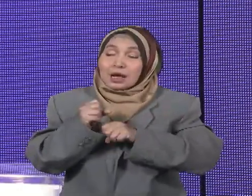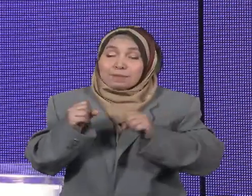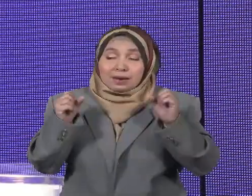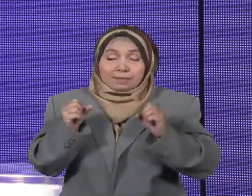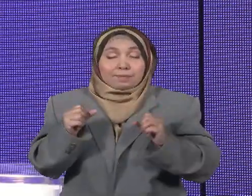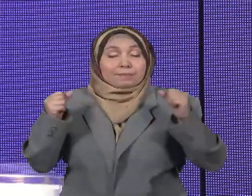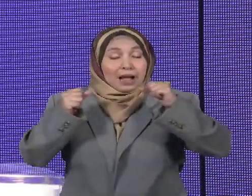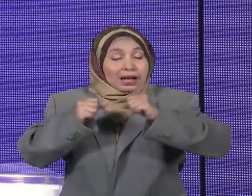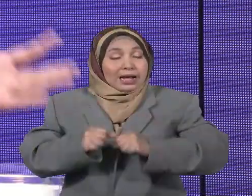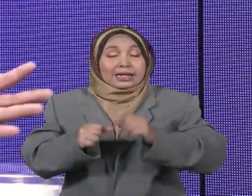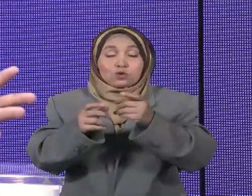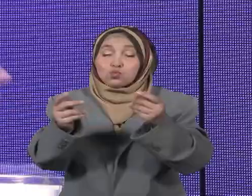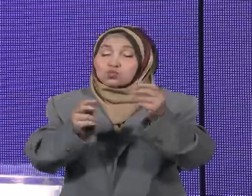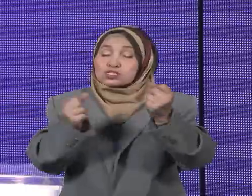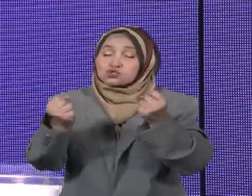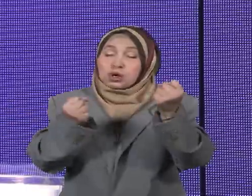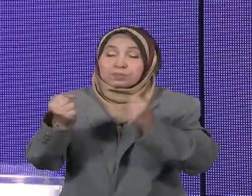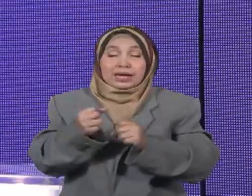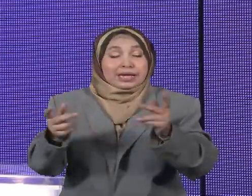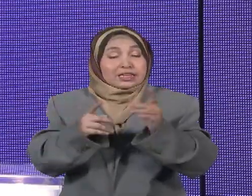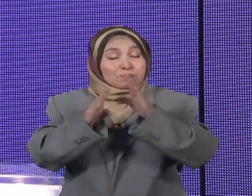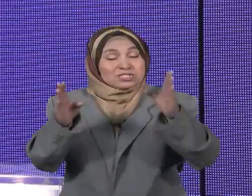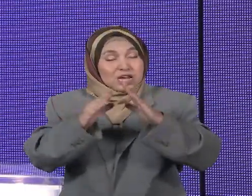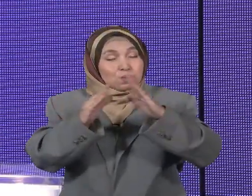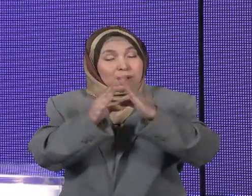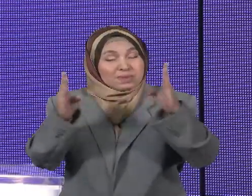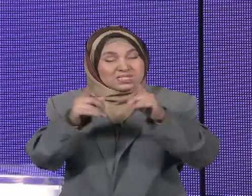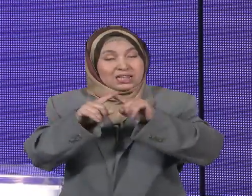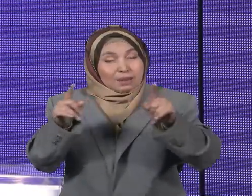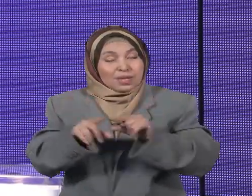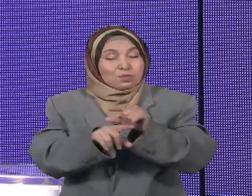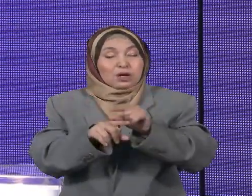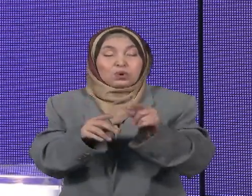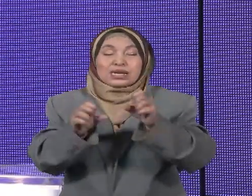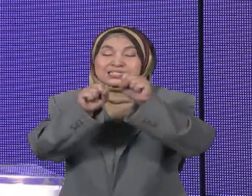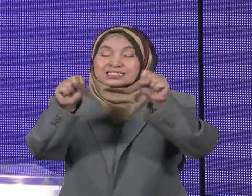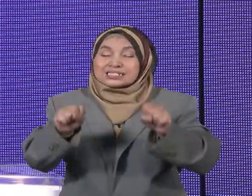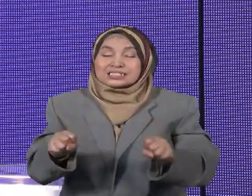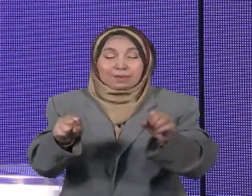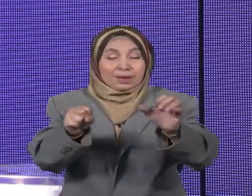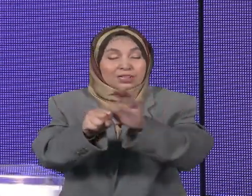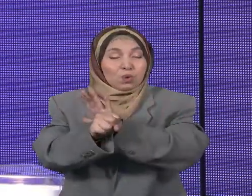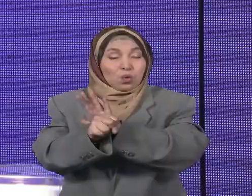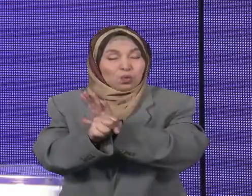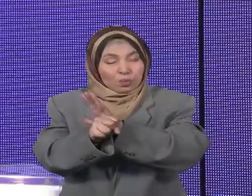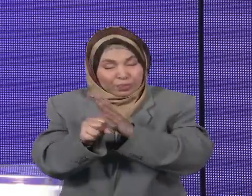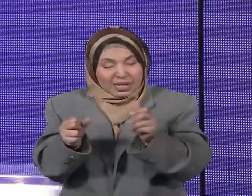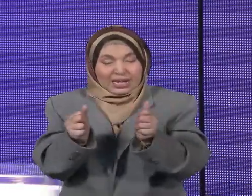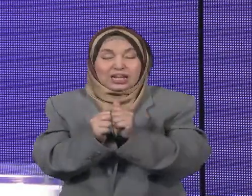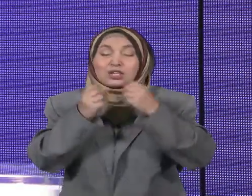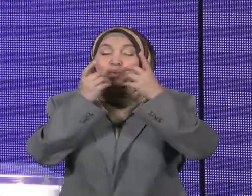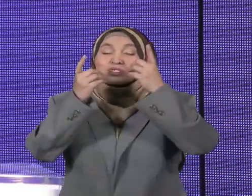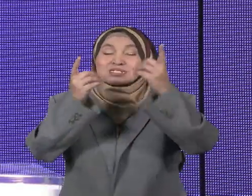kereta besar, rumah besar, apa besar, tapi rupa-rupanya menggunakan sistem yang penuh bergelumang dengan dosa.